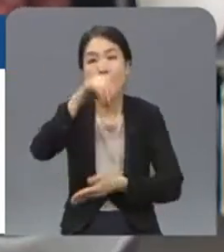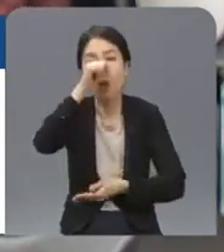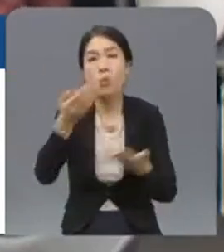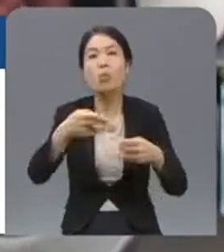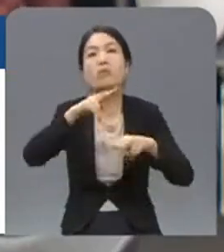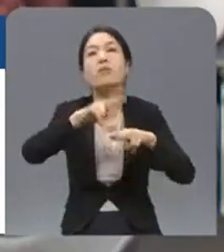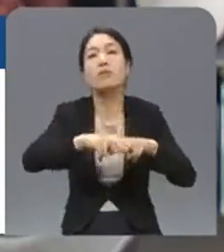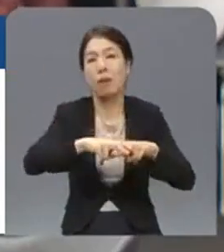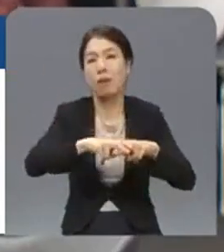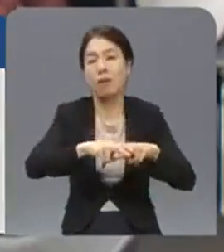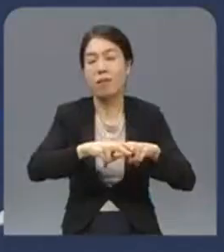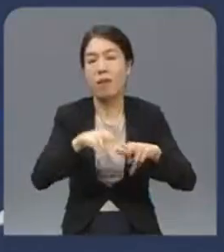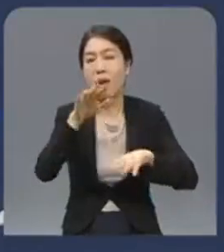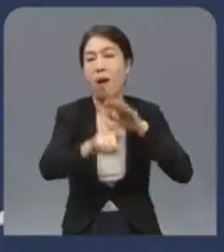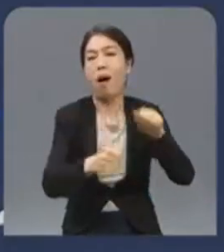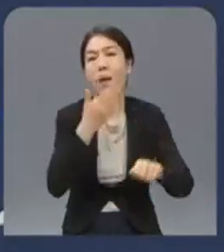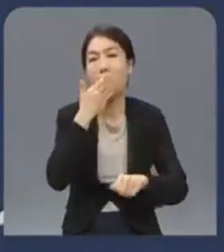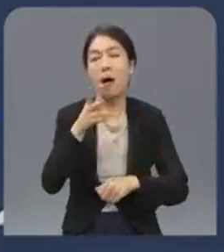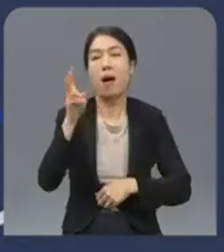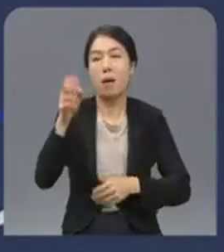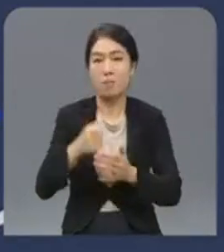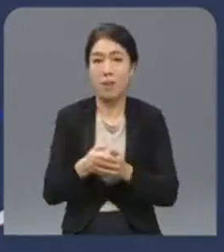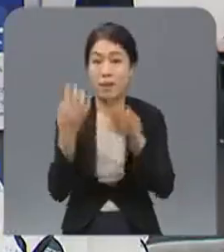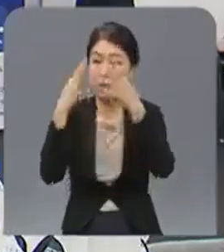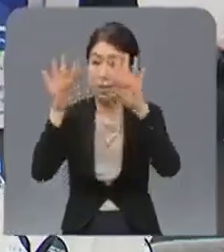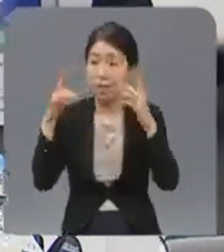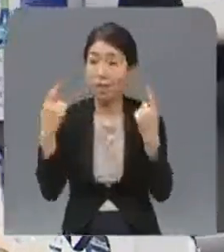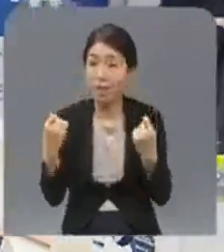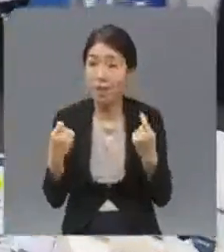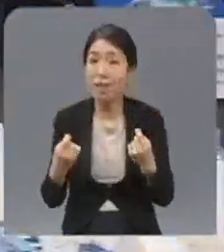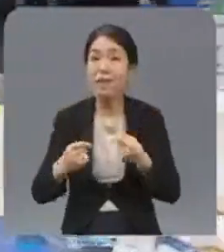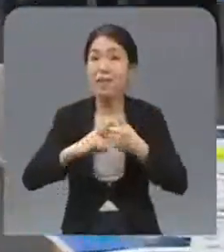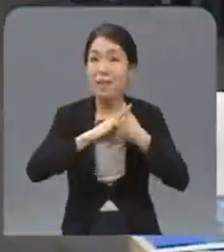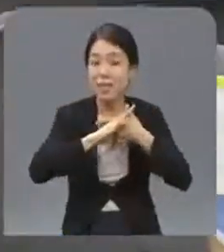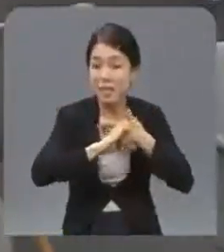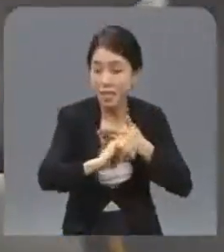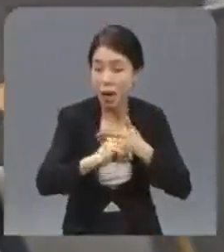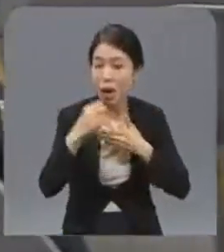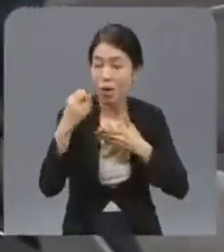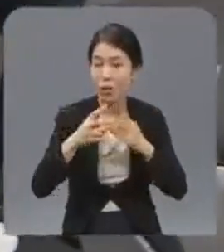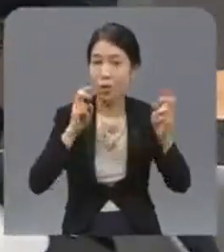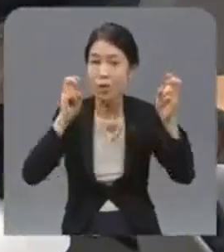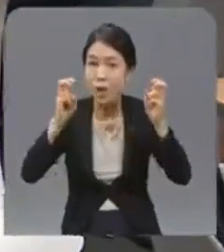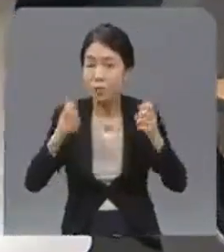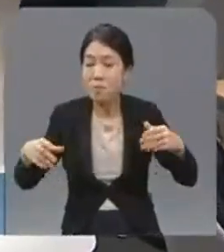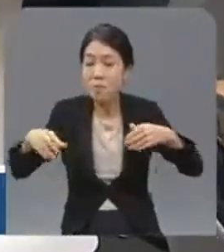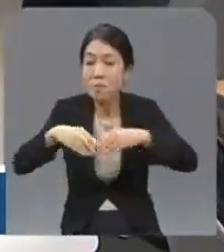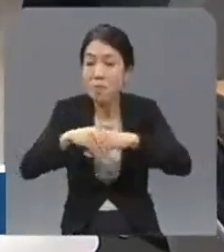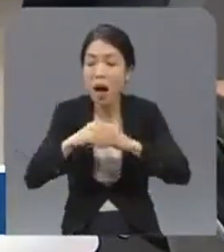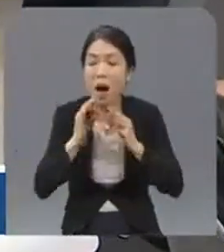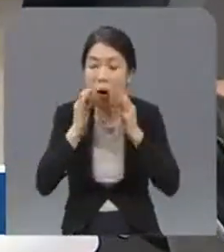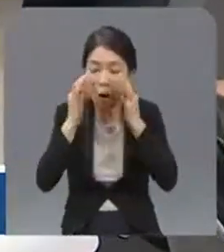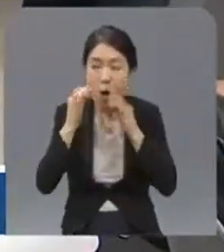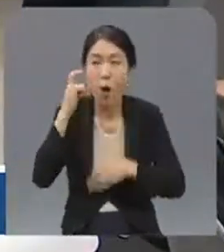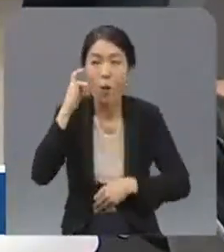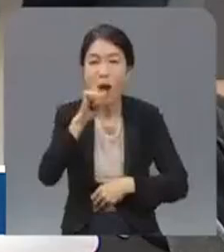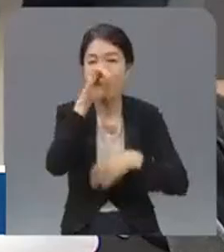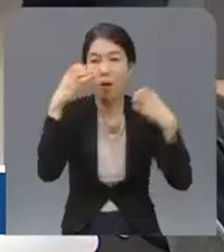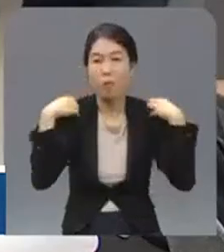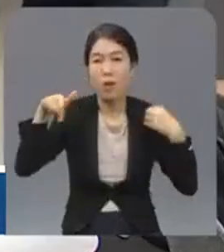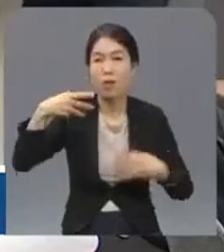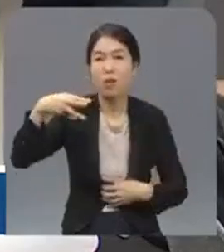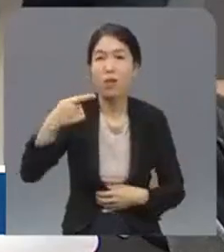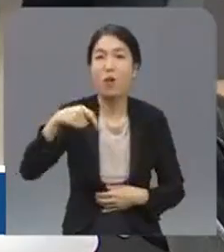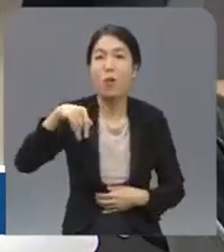양질의 일자리가 생기게 될 거고요. 대학들이 이처럼 지역과 산업체와의 연계에 공을 들이는 건 정부의 글로컬 대학